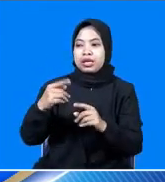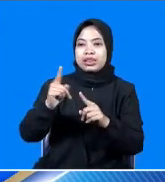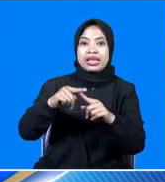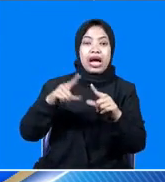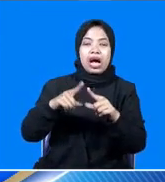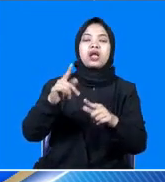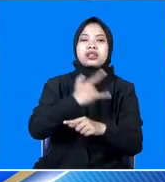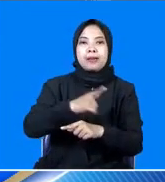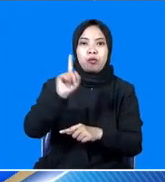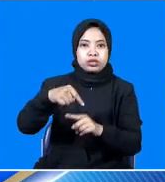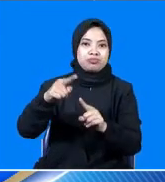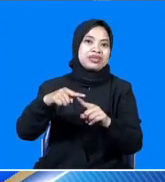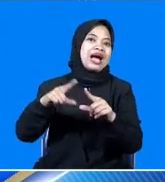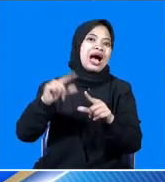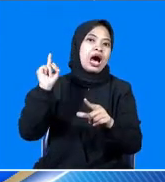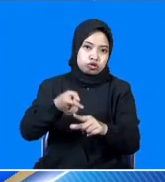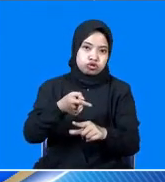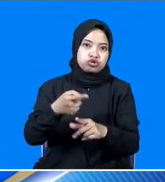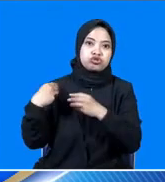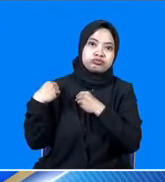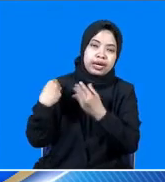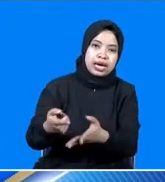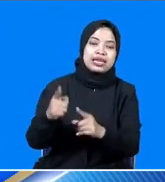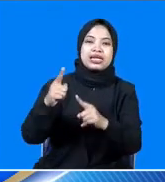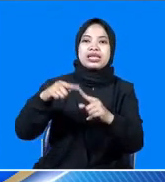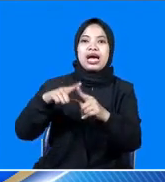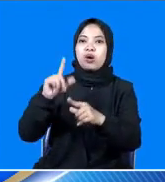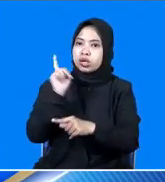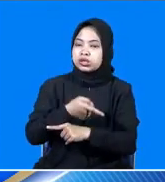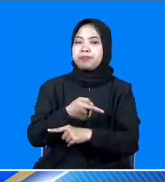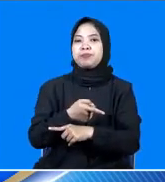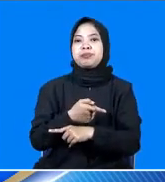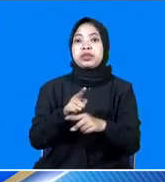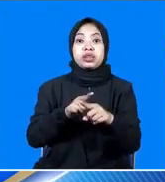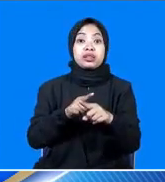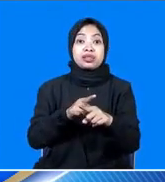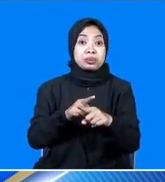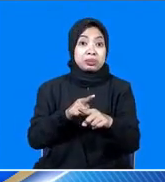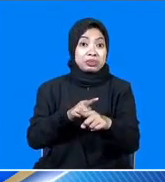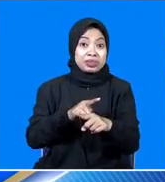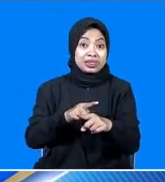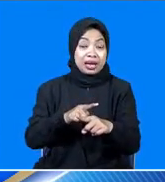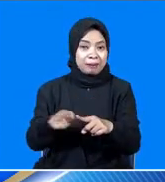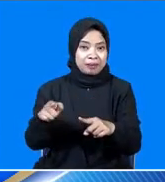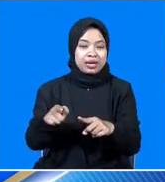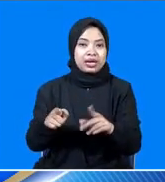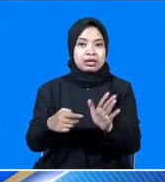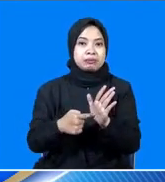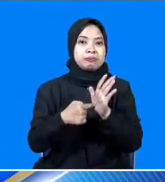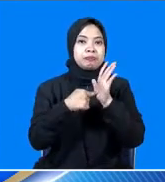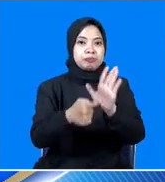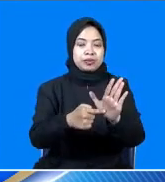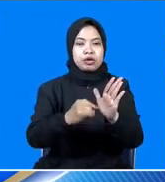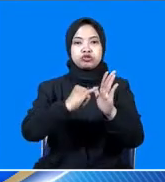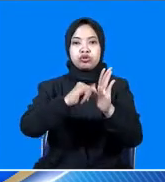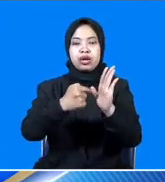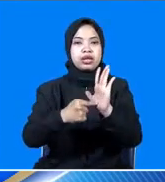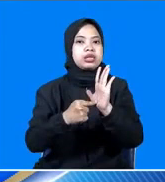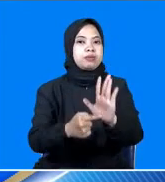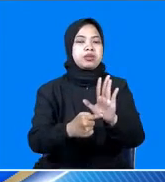akhir jadi buat mereka masih Ya wajib tugas akhir tapi tidak lagi wajib diterbitkan di